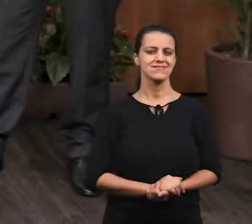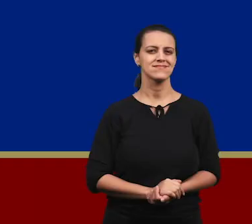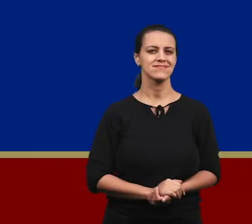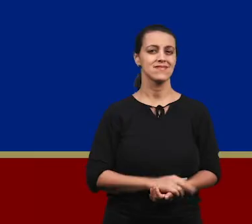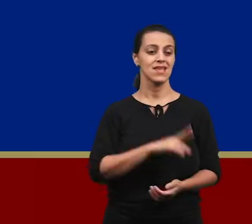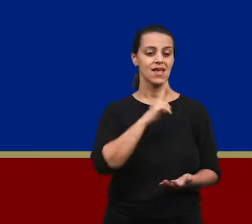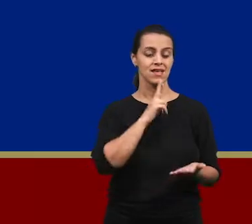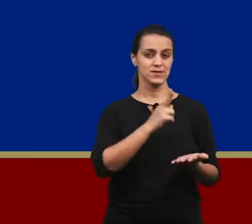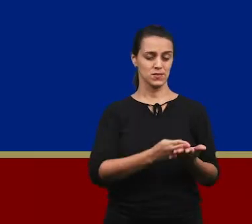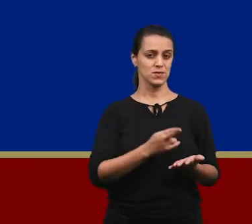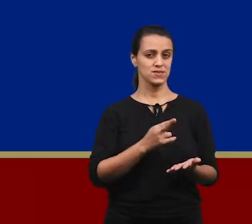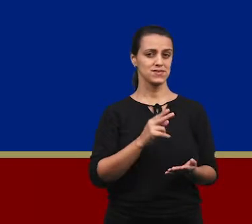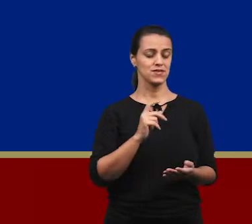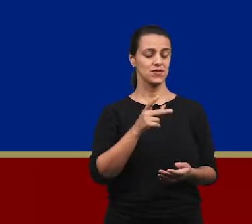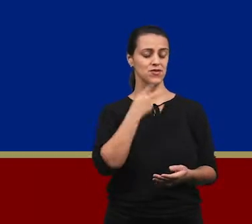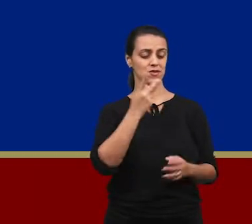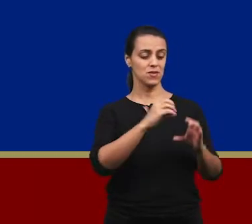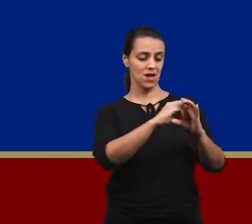написал нам: